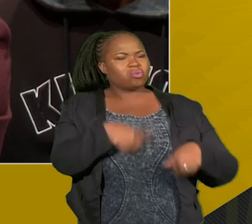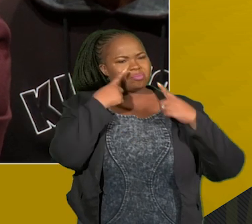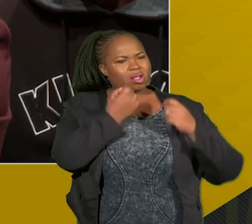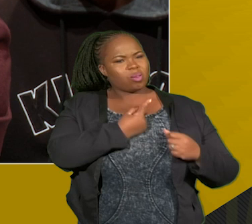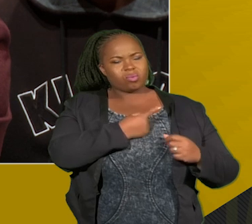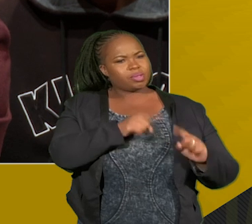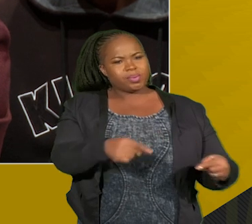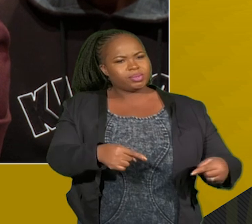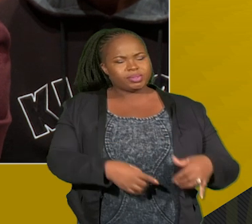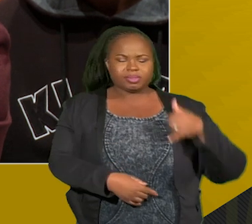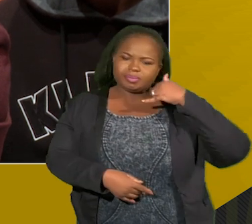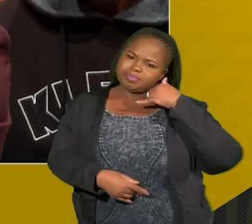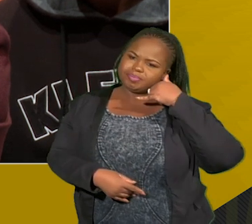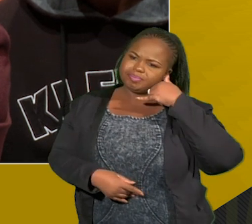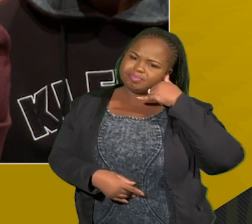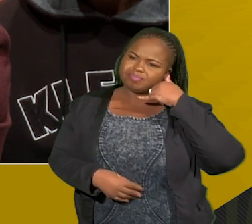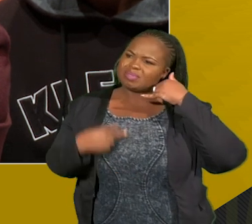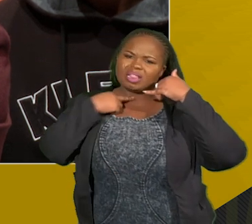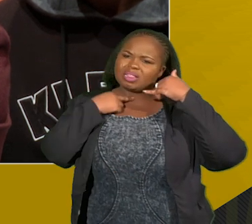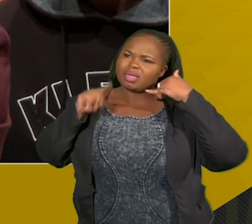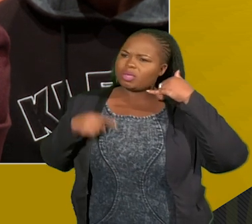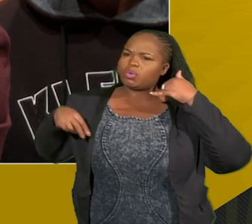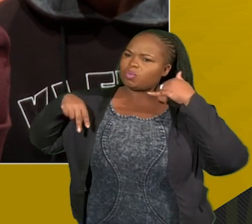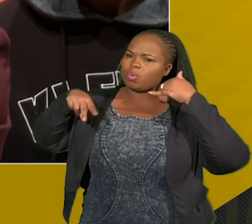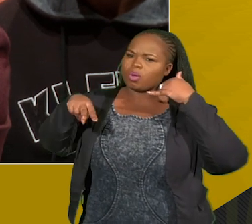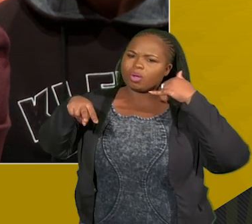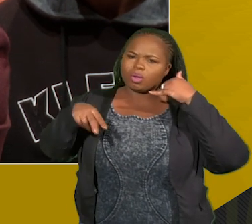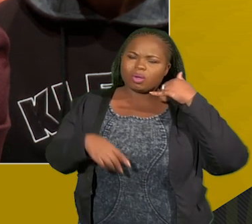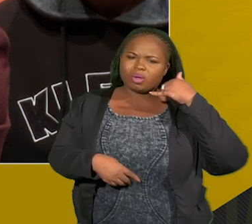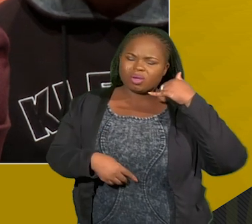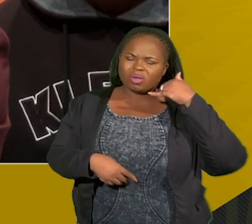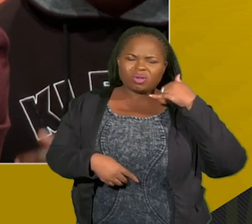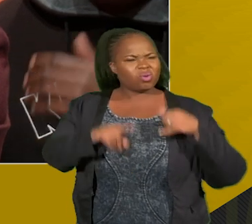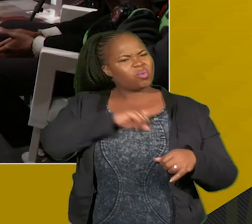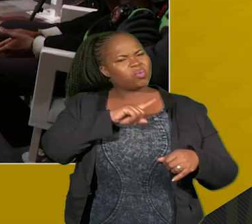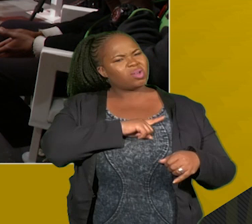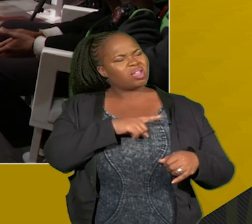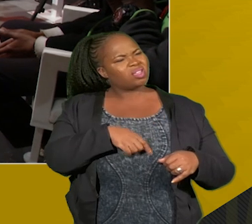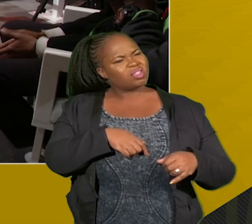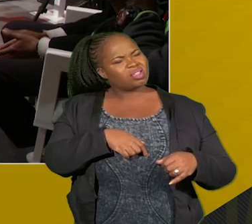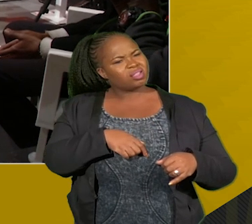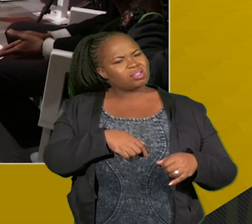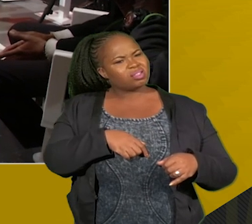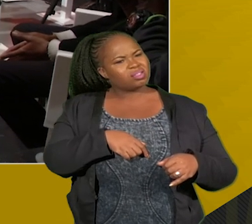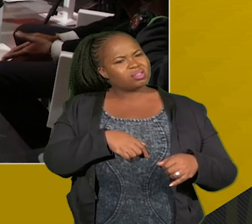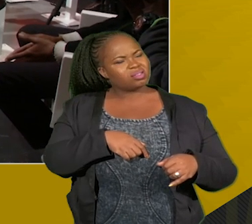uwedwa siyezwana ma ke khona utsamaya wa usakhona utsamaya awusaka